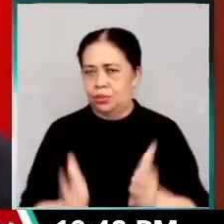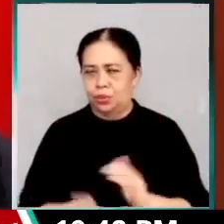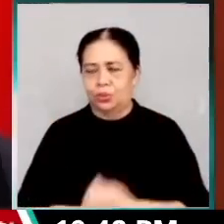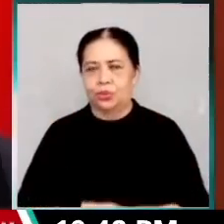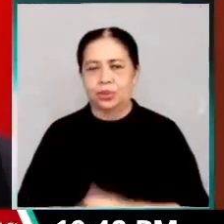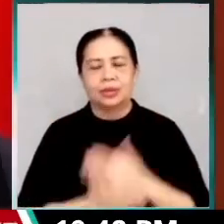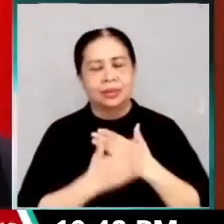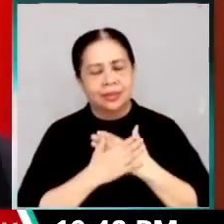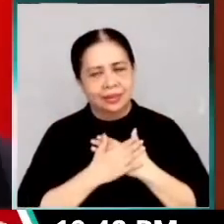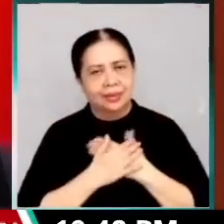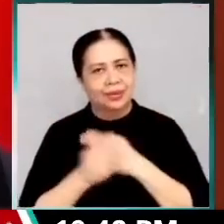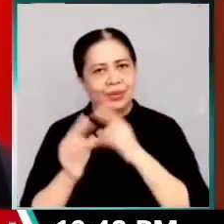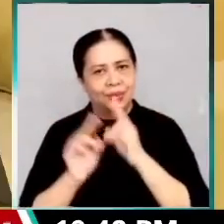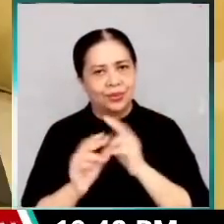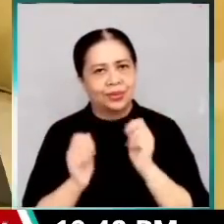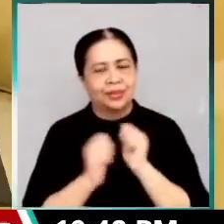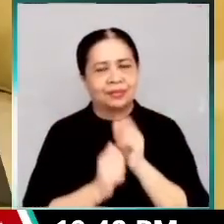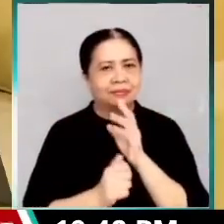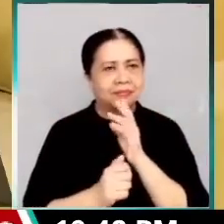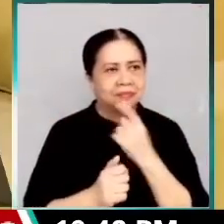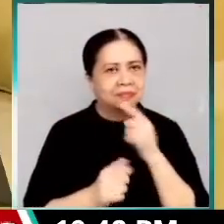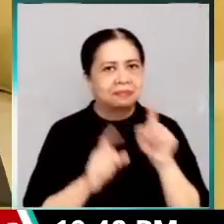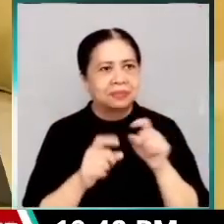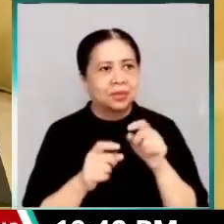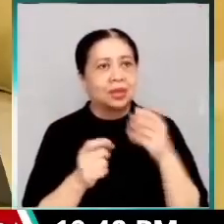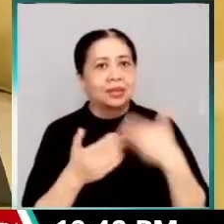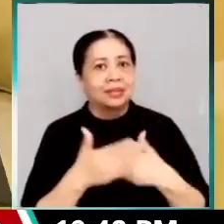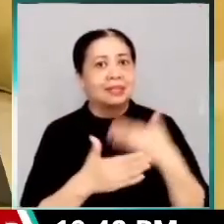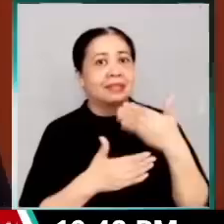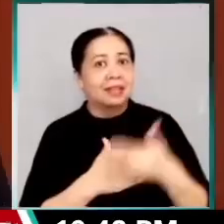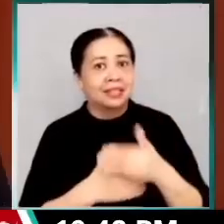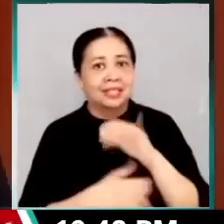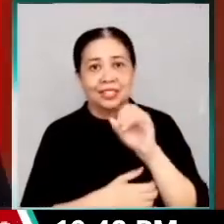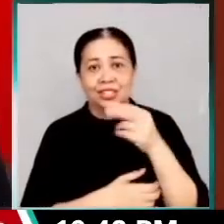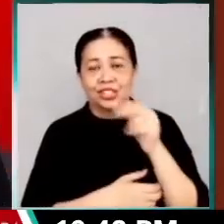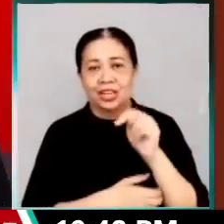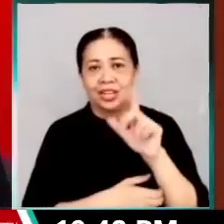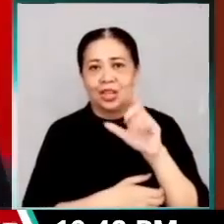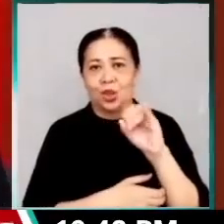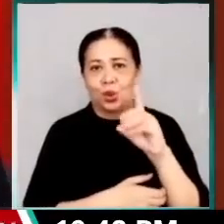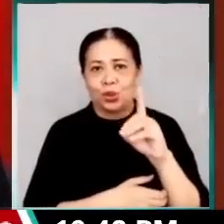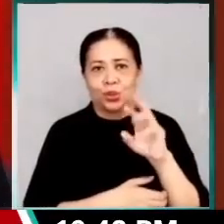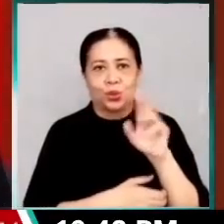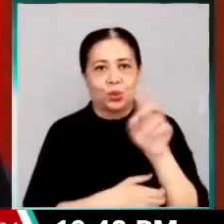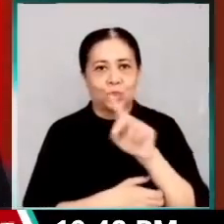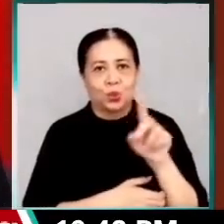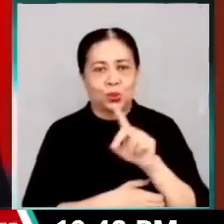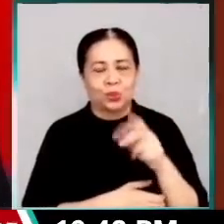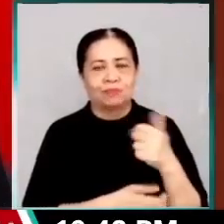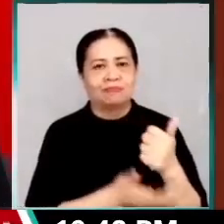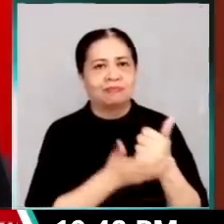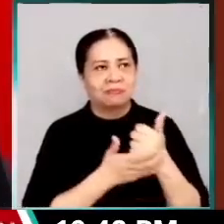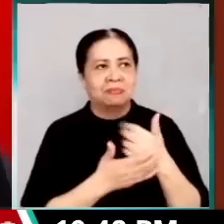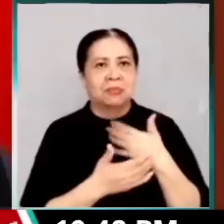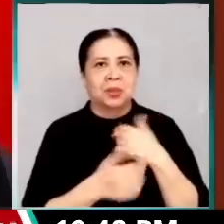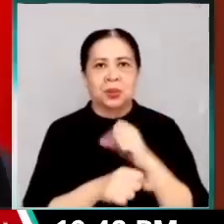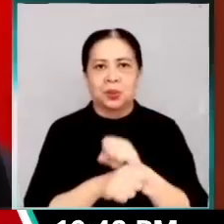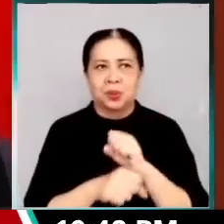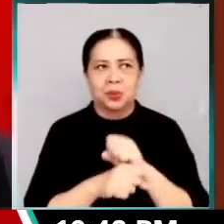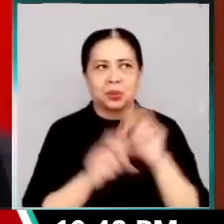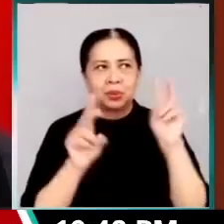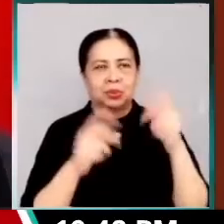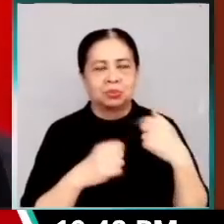daw siya tuwing nasasabihan na siya ang next John Lloyd Cruz. Nakatulong din siya sa akin sa karera ko na tinatawag nila akong